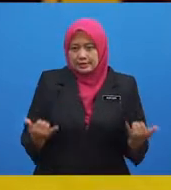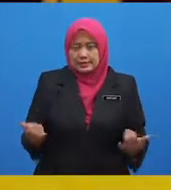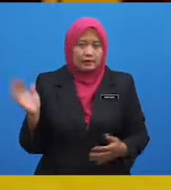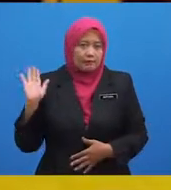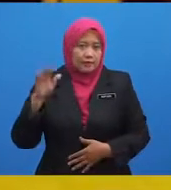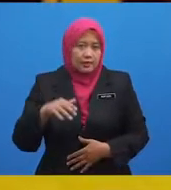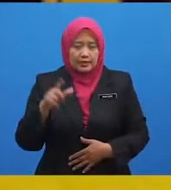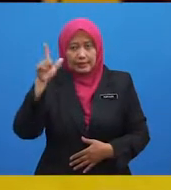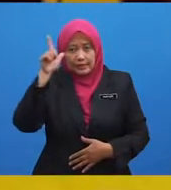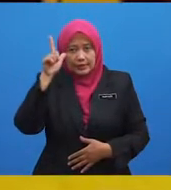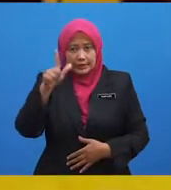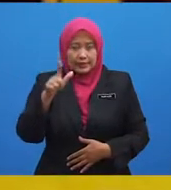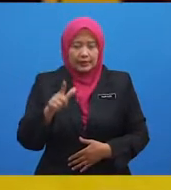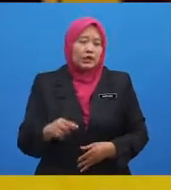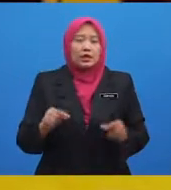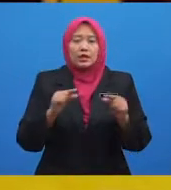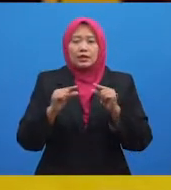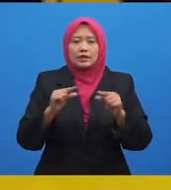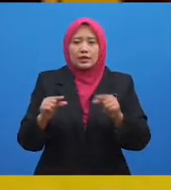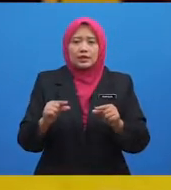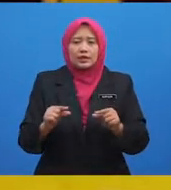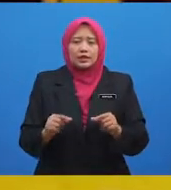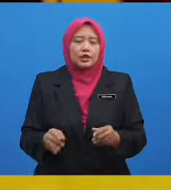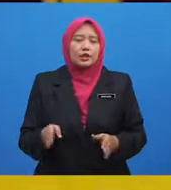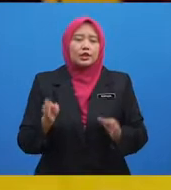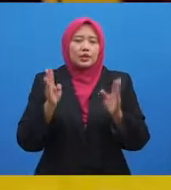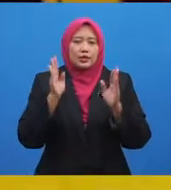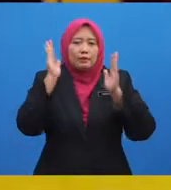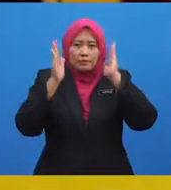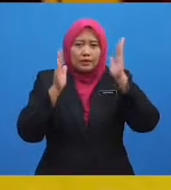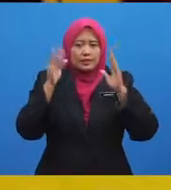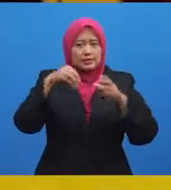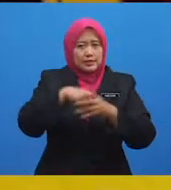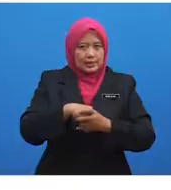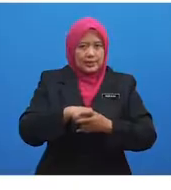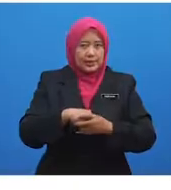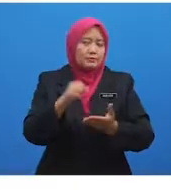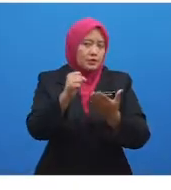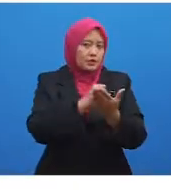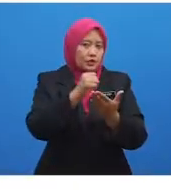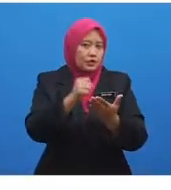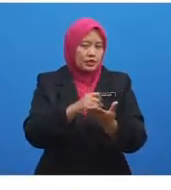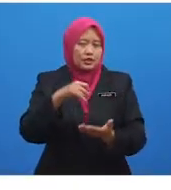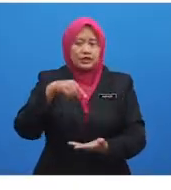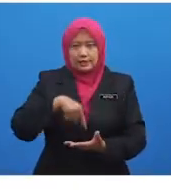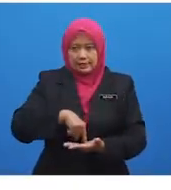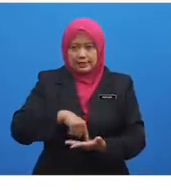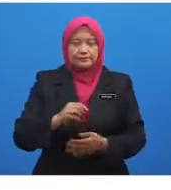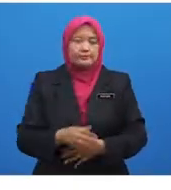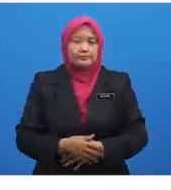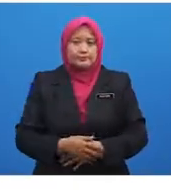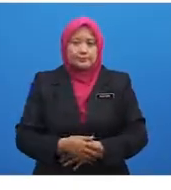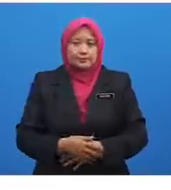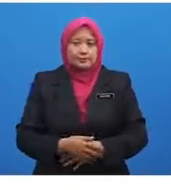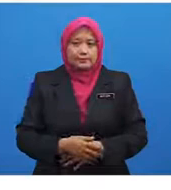kita lihat pula gaya bahasa yang digunakan dalam seloka ini. Terlebih dahulu, kita